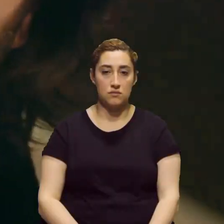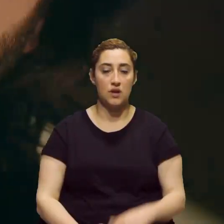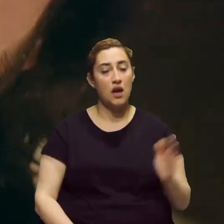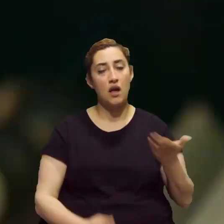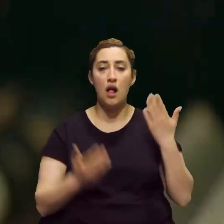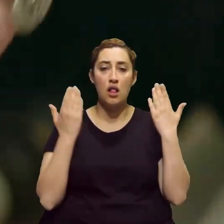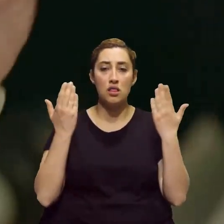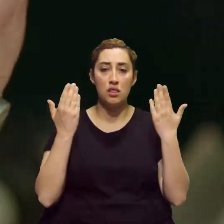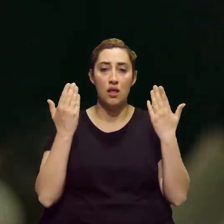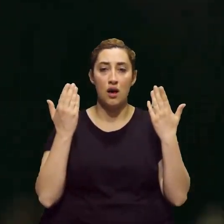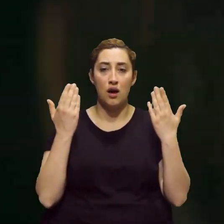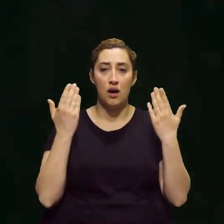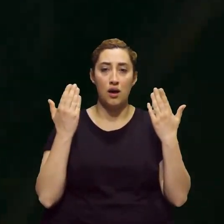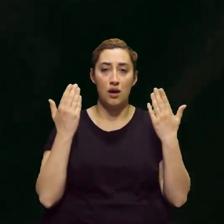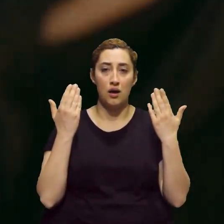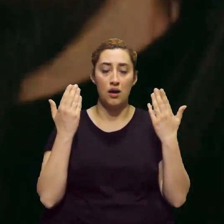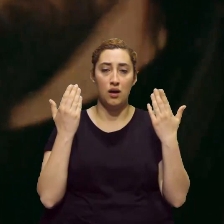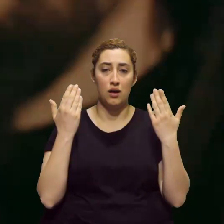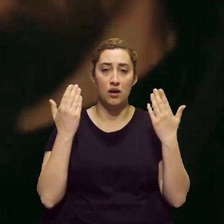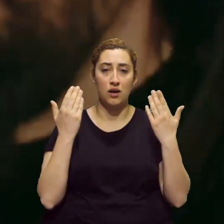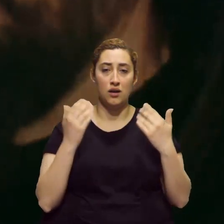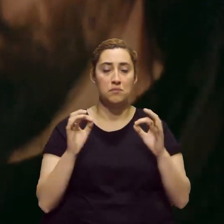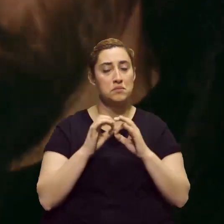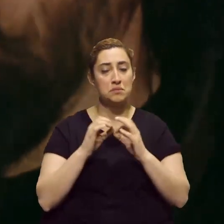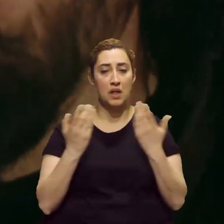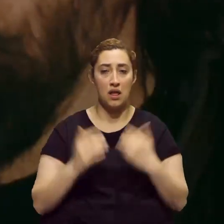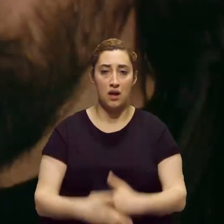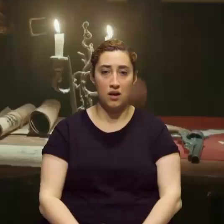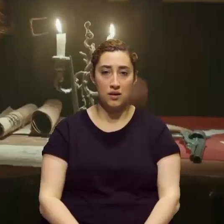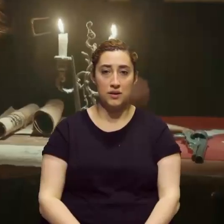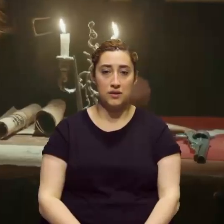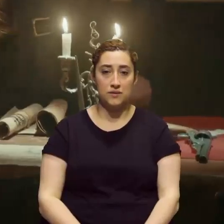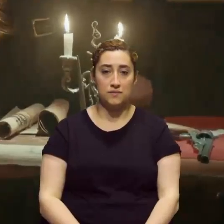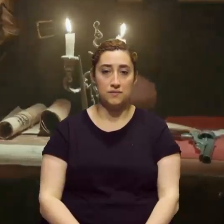Ya Allah. Masaya saplı bıçağını aldı. Bismillah.